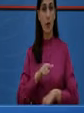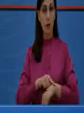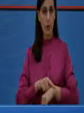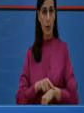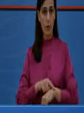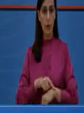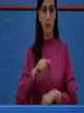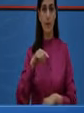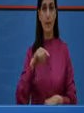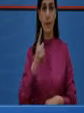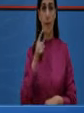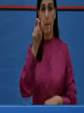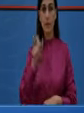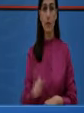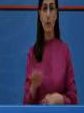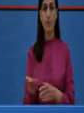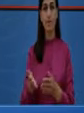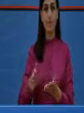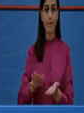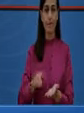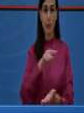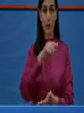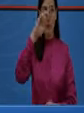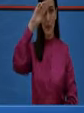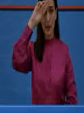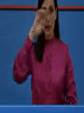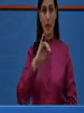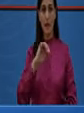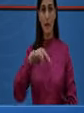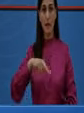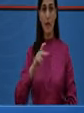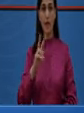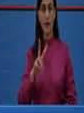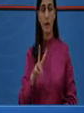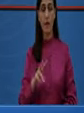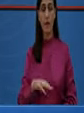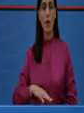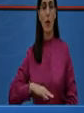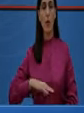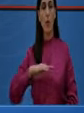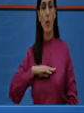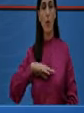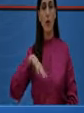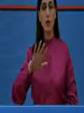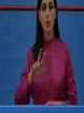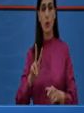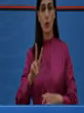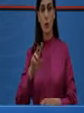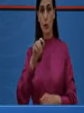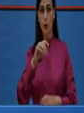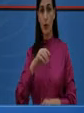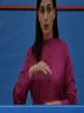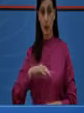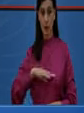Në 24 orët e fundit, një humbi i jetë është shënuar në spitalin infektiv. Një 62 vjeçar nga Tirana,